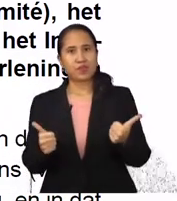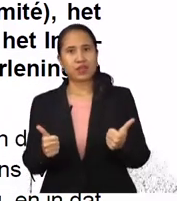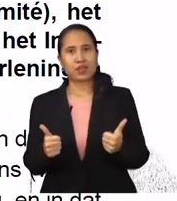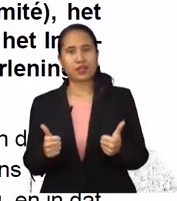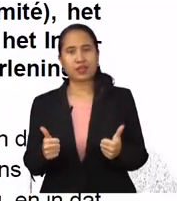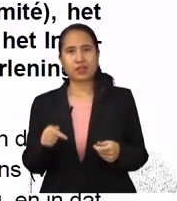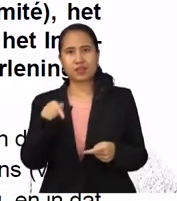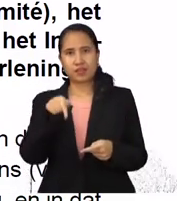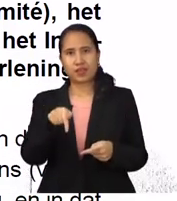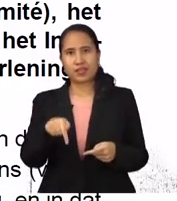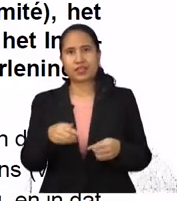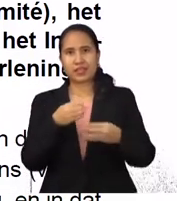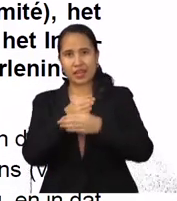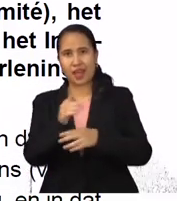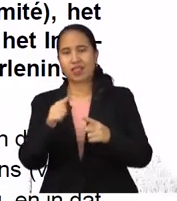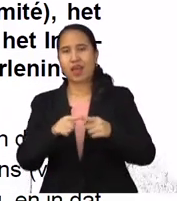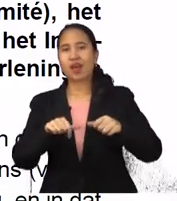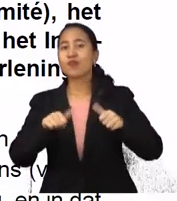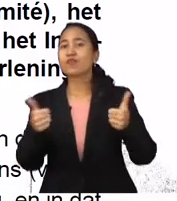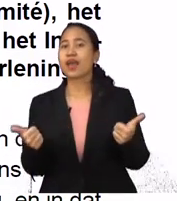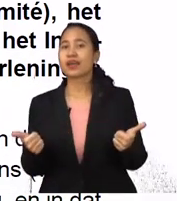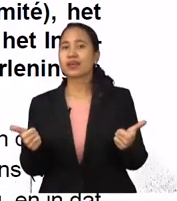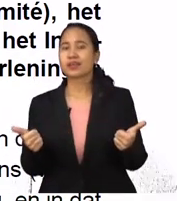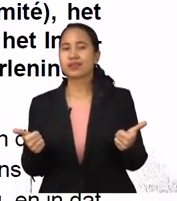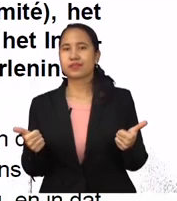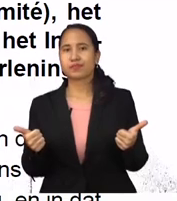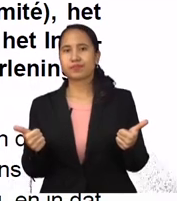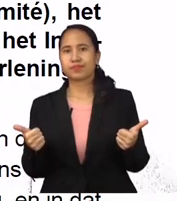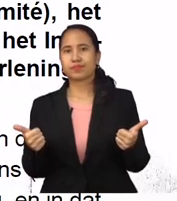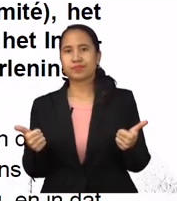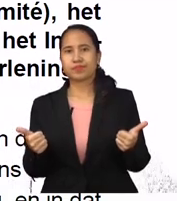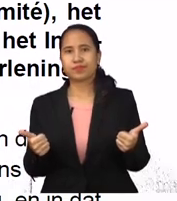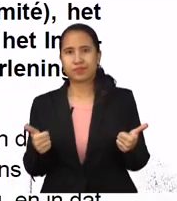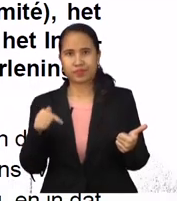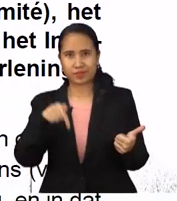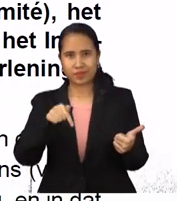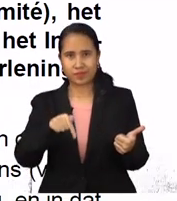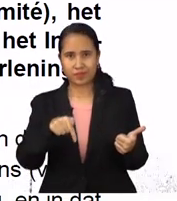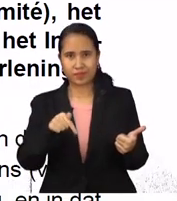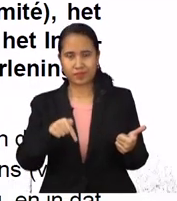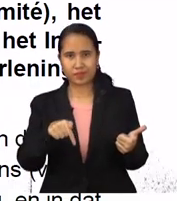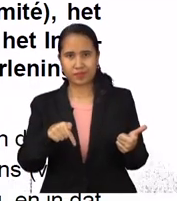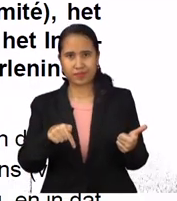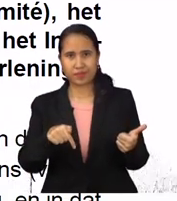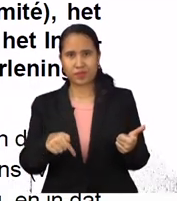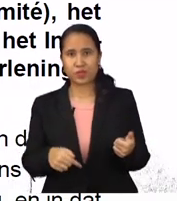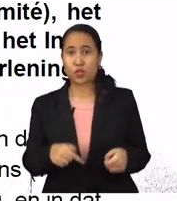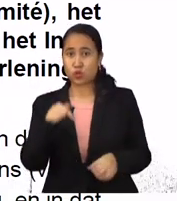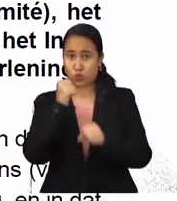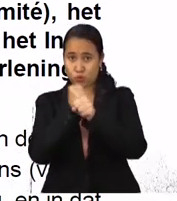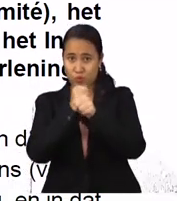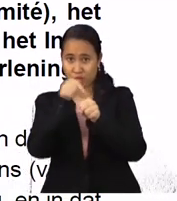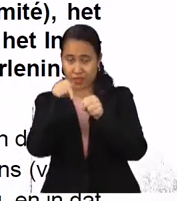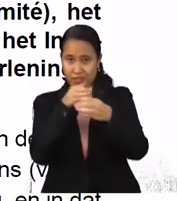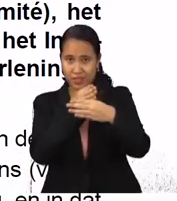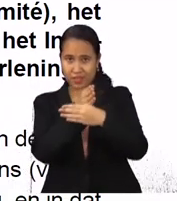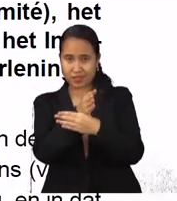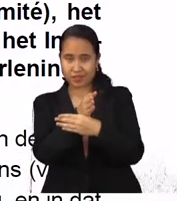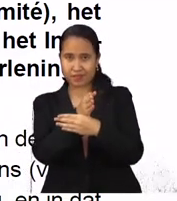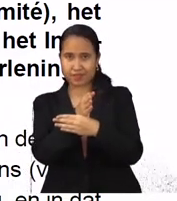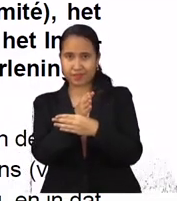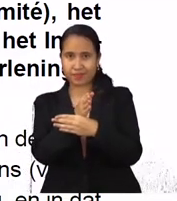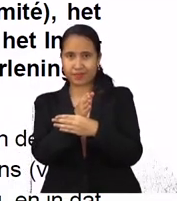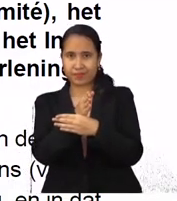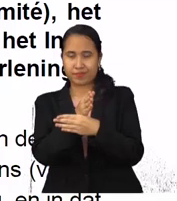van deze rechten en vrijheden niet verwezenlijkt, nu zij juist de uitoefening van deze rechten door binnen haar